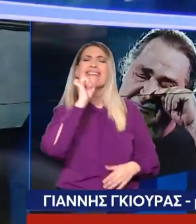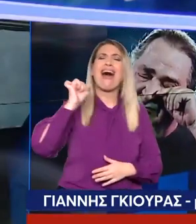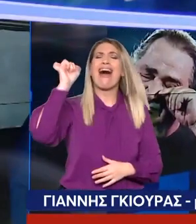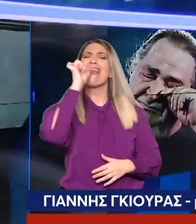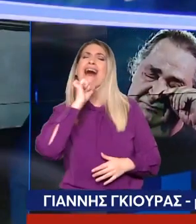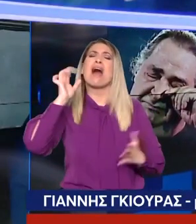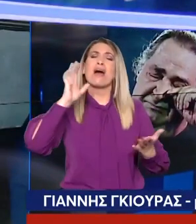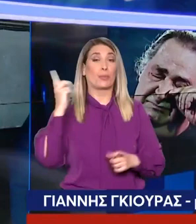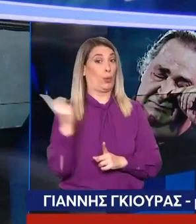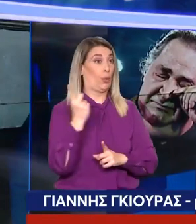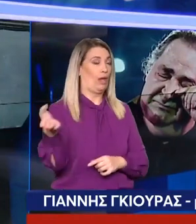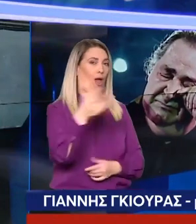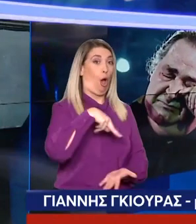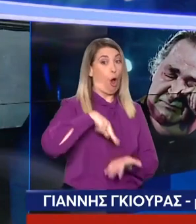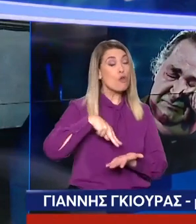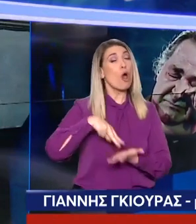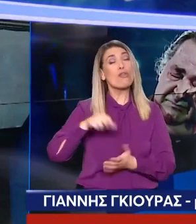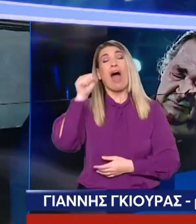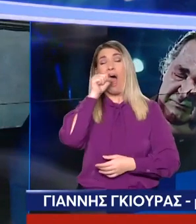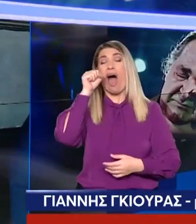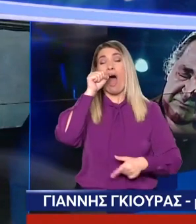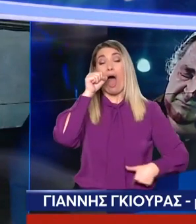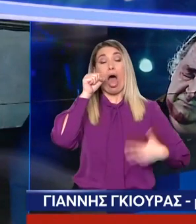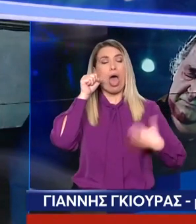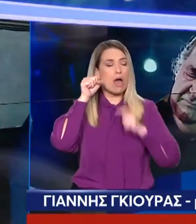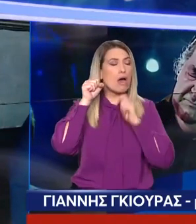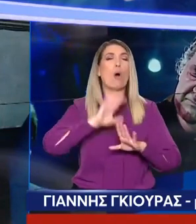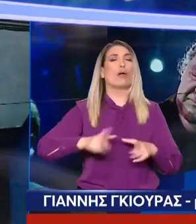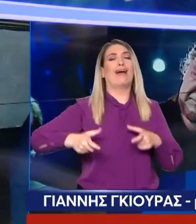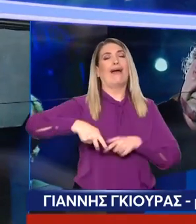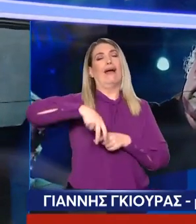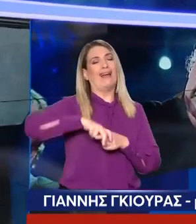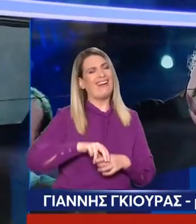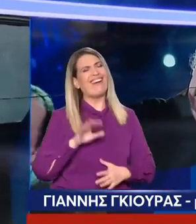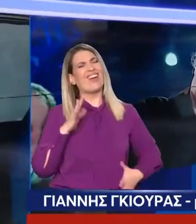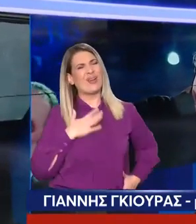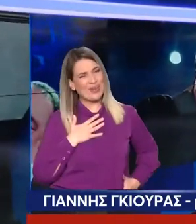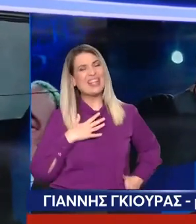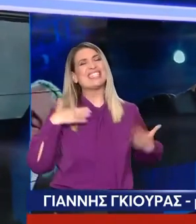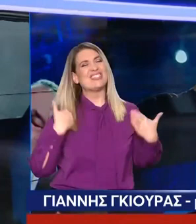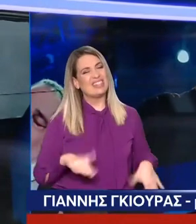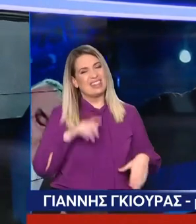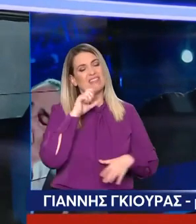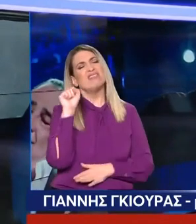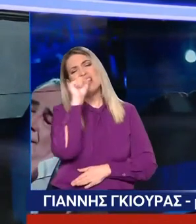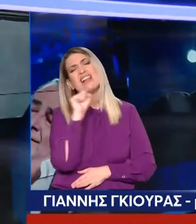τραγούδια όρθιος όσο άντεχε η κράση του και μετά απλώς καθόταν και συνέχιζε το πρόγραμμα καθιστός.